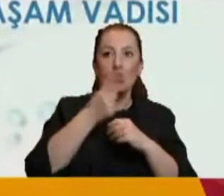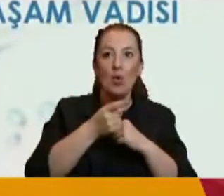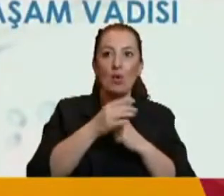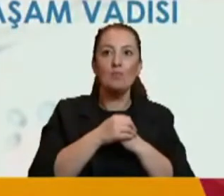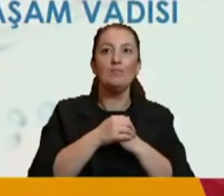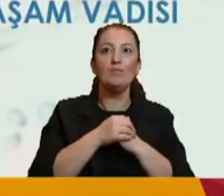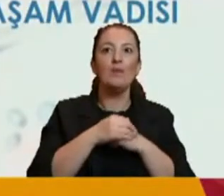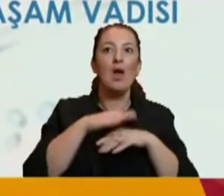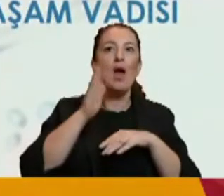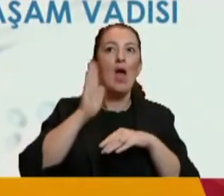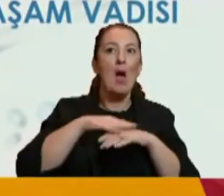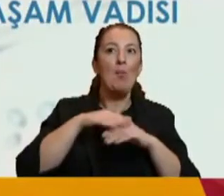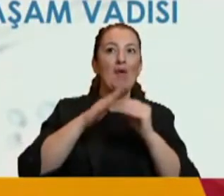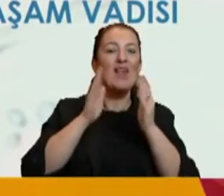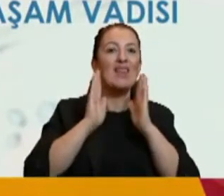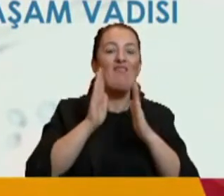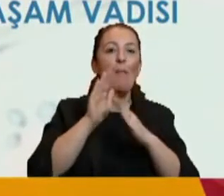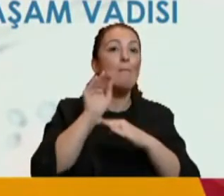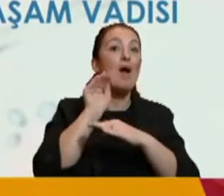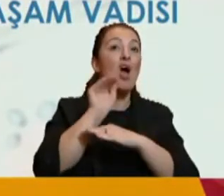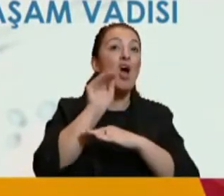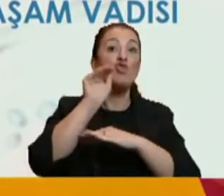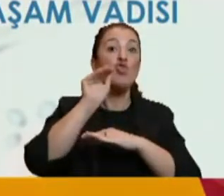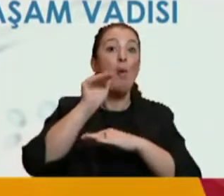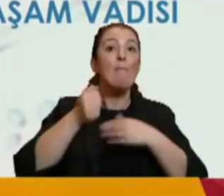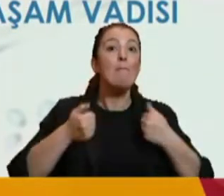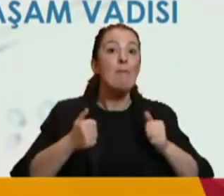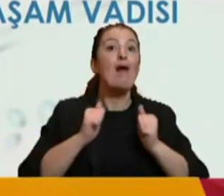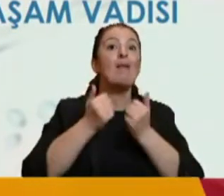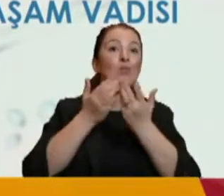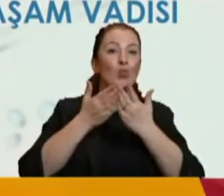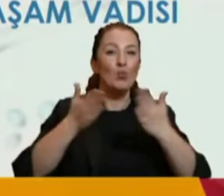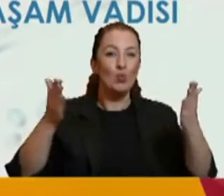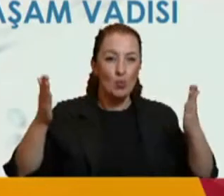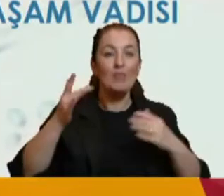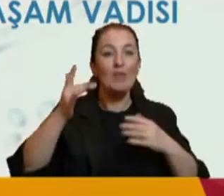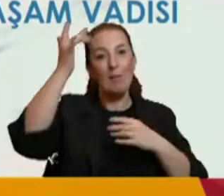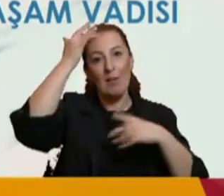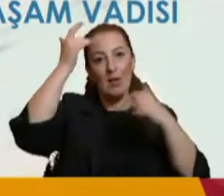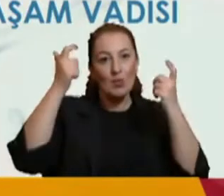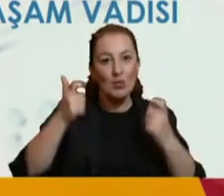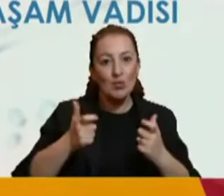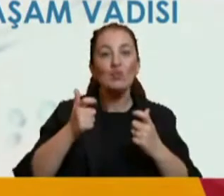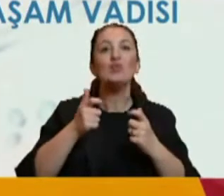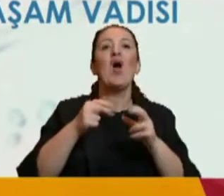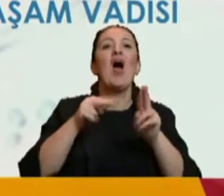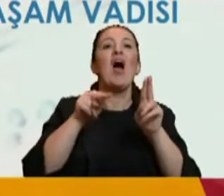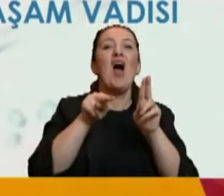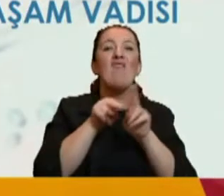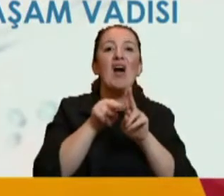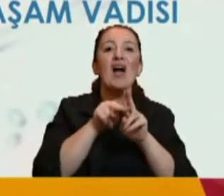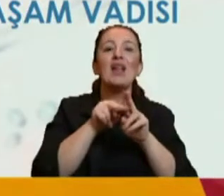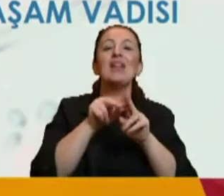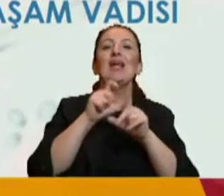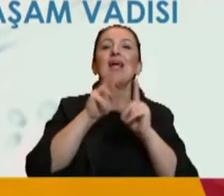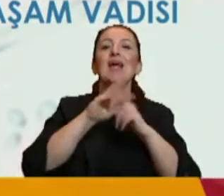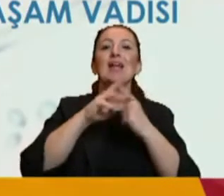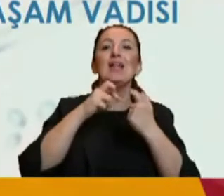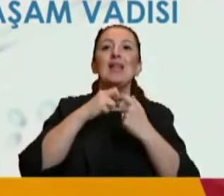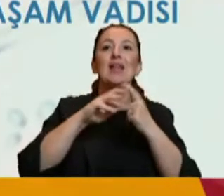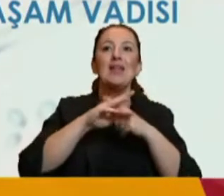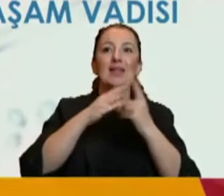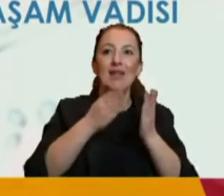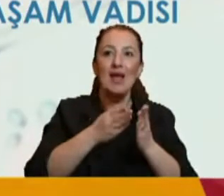yapımı devam eden yaşam vadileri bunlarda Beylikdüzü Kavaklı Dere yaşam hadisi tuzlu Hacet Deresi